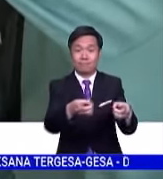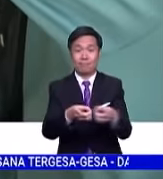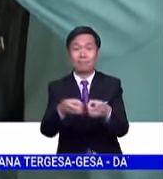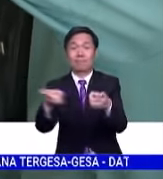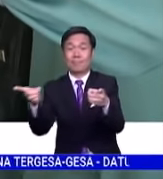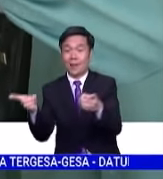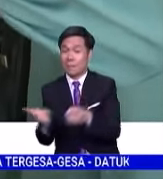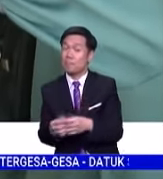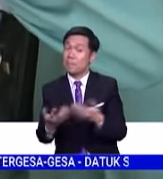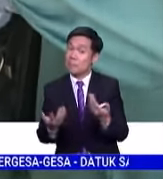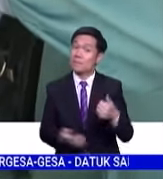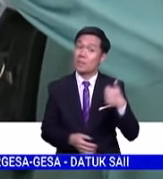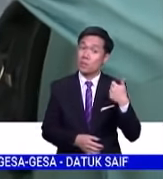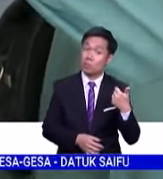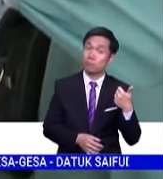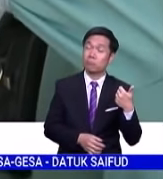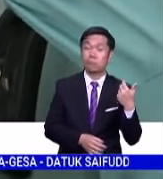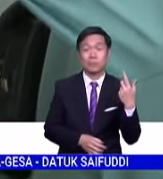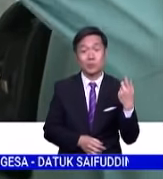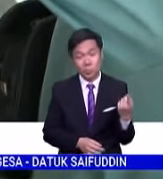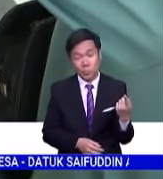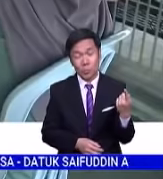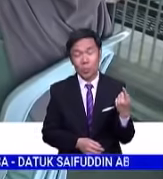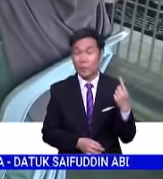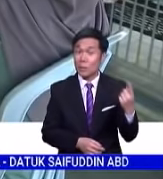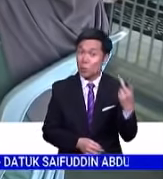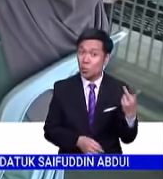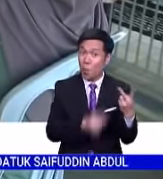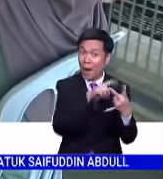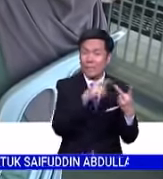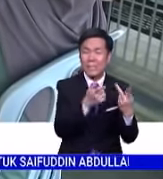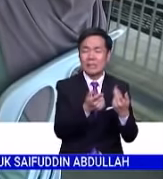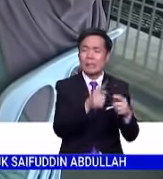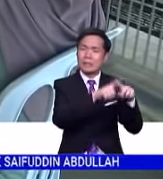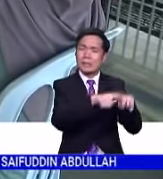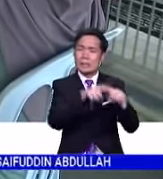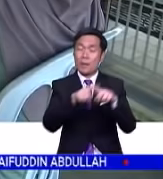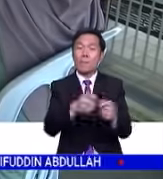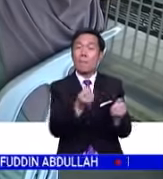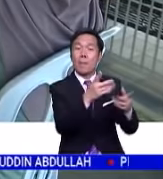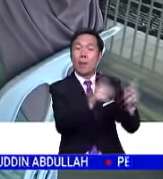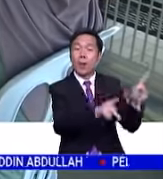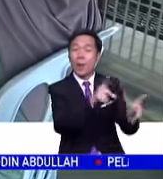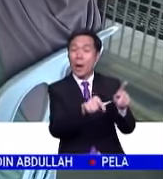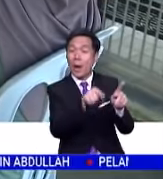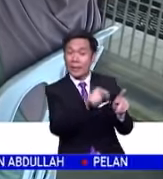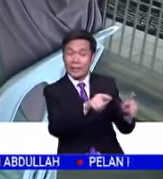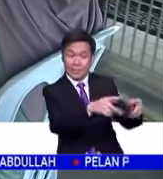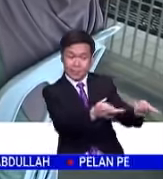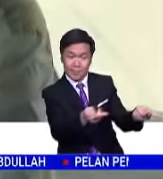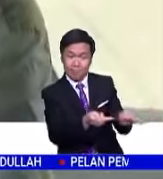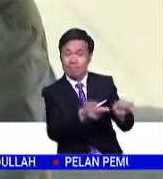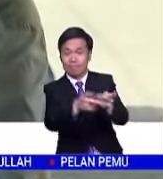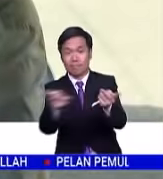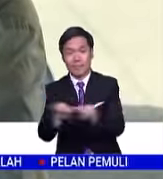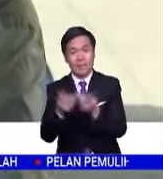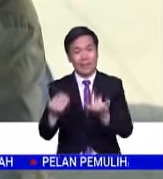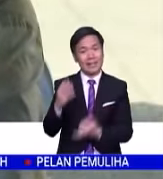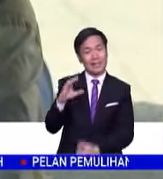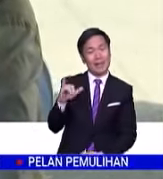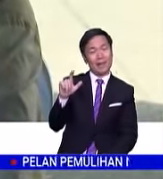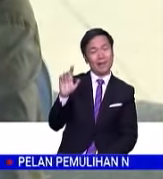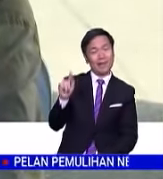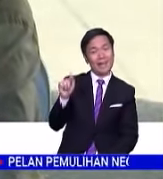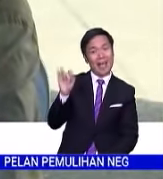satu ataupun dua bagi kawasan yang mempunyai kepadatan penduduk yang tinggi. Sebenarnya di peringkat CITF, di